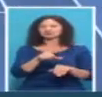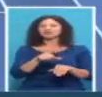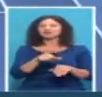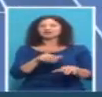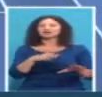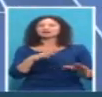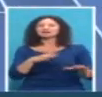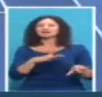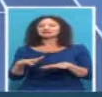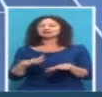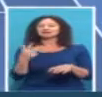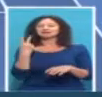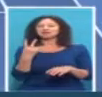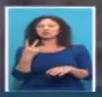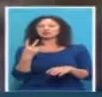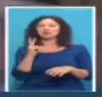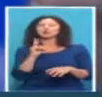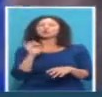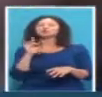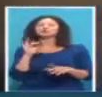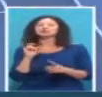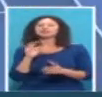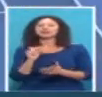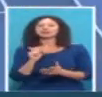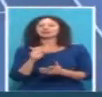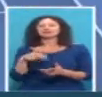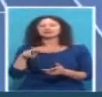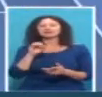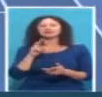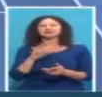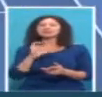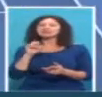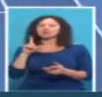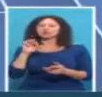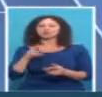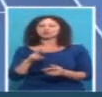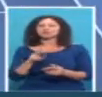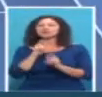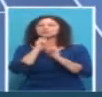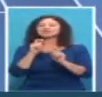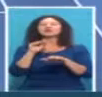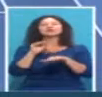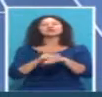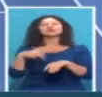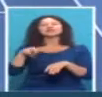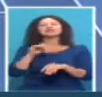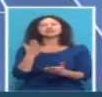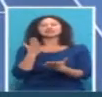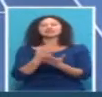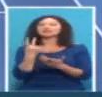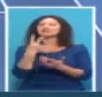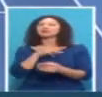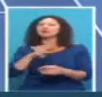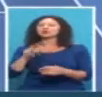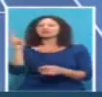Соперником Кукушкина по второму раунду станет победитель пары Доминик Тим и Кейн Нисекори. Призовой фонд турнира в Вене составляет более 2